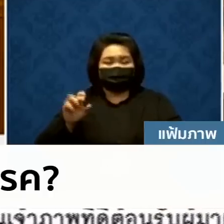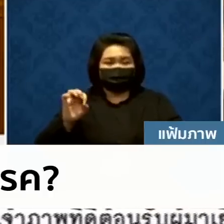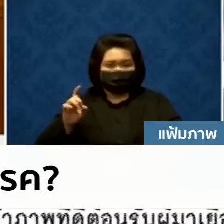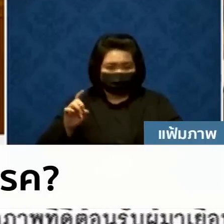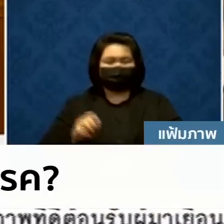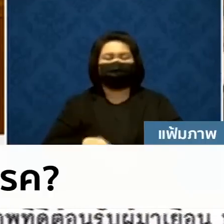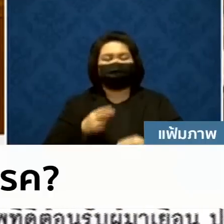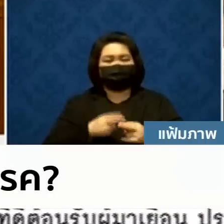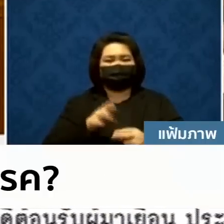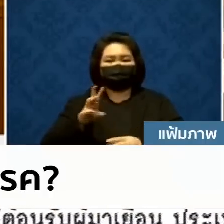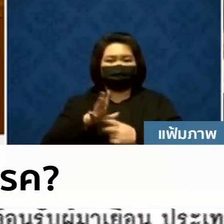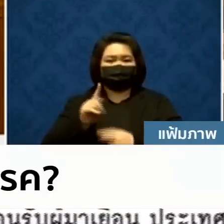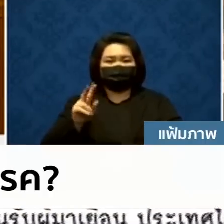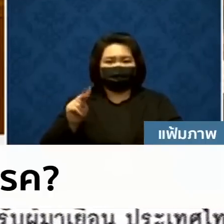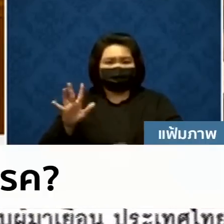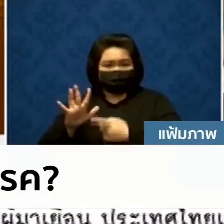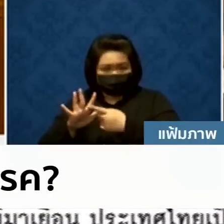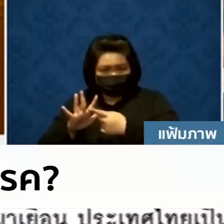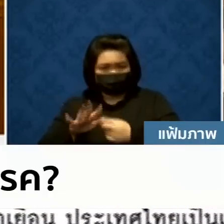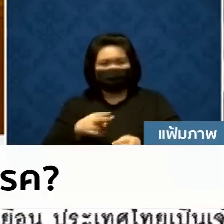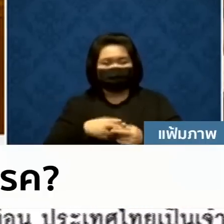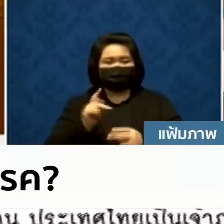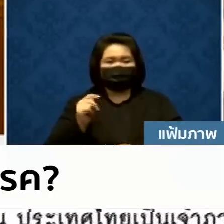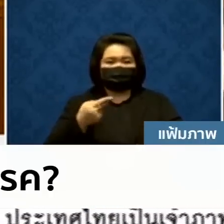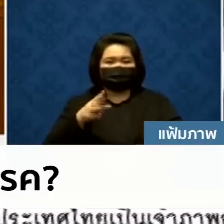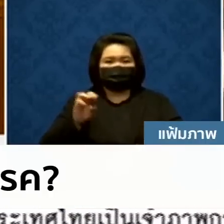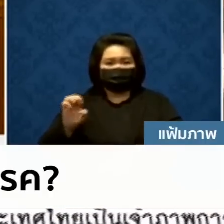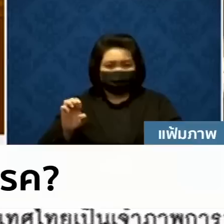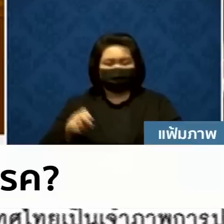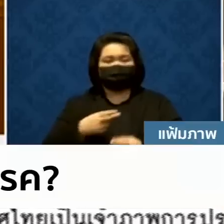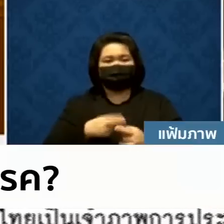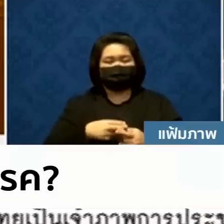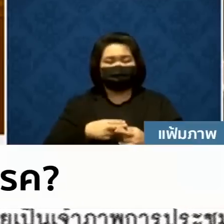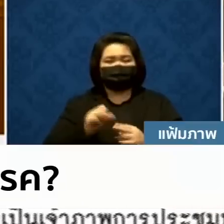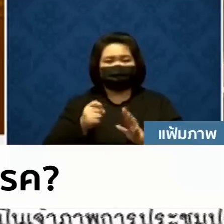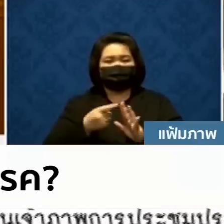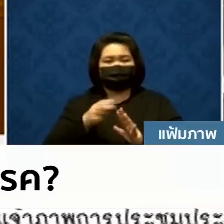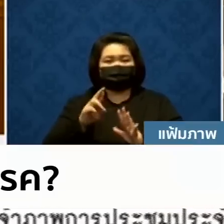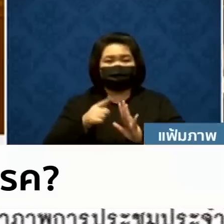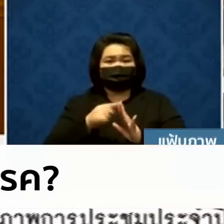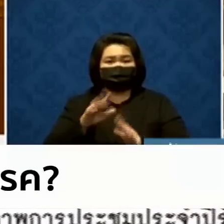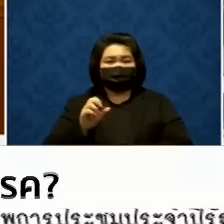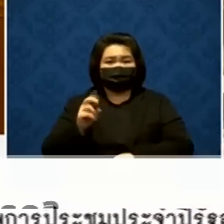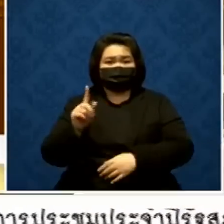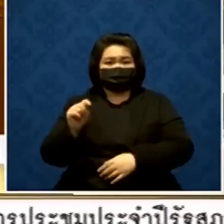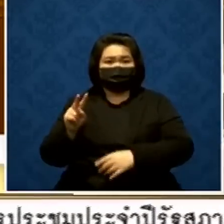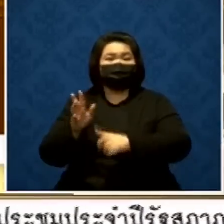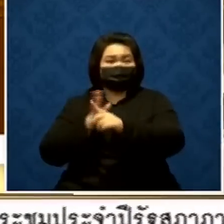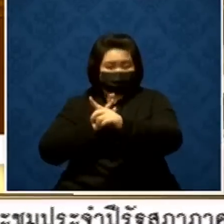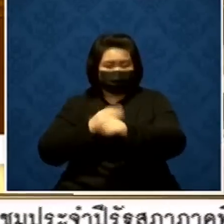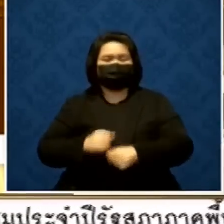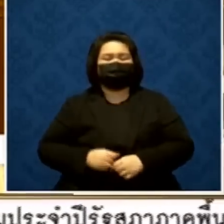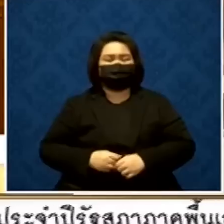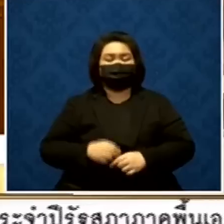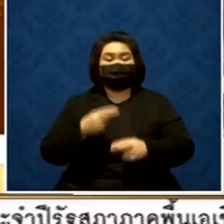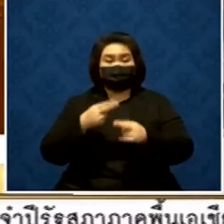ทียบก็เป็นเรื่องของเอกชนพักการเมืองไปบังคับไม่ได้ฮะ แต่ว่าปัญหาใหญ่เหมือนเมฆดำที่กำลังตั้งเขาถล่มคุณศักดิ์สย